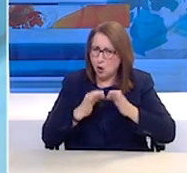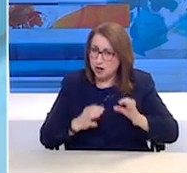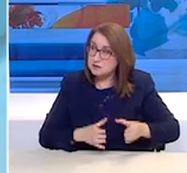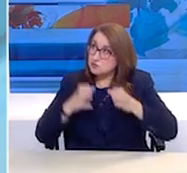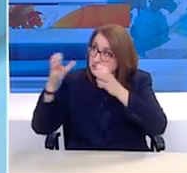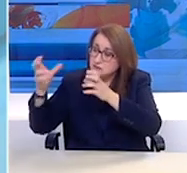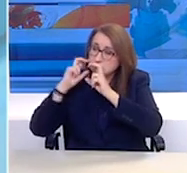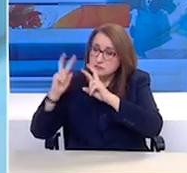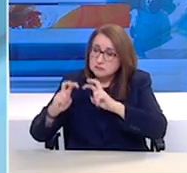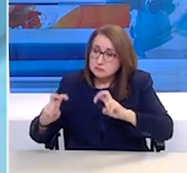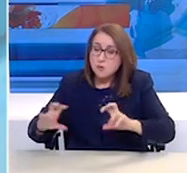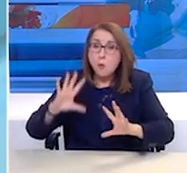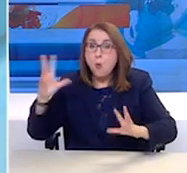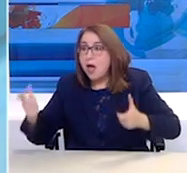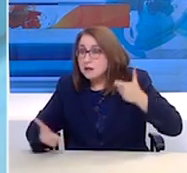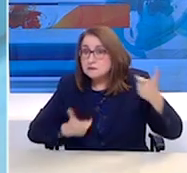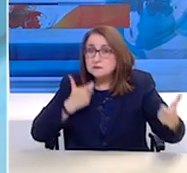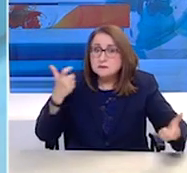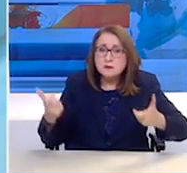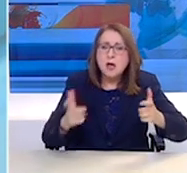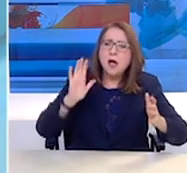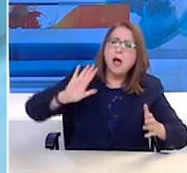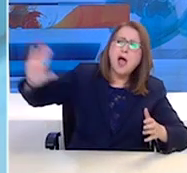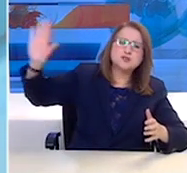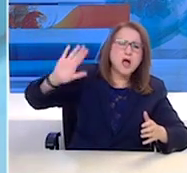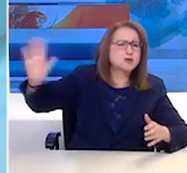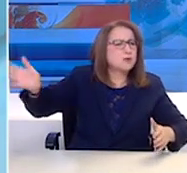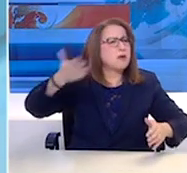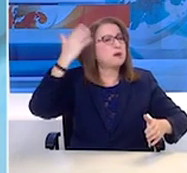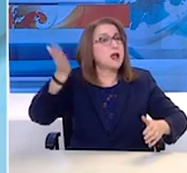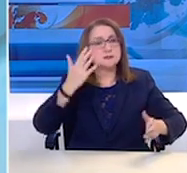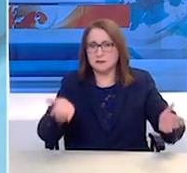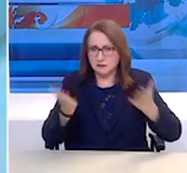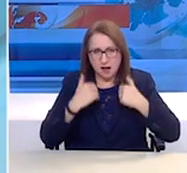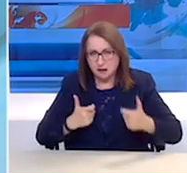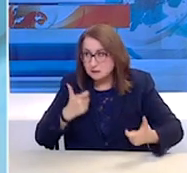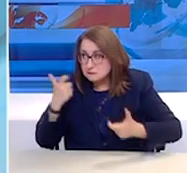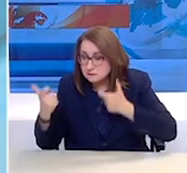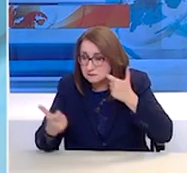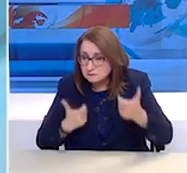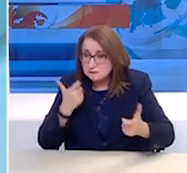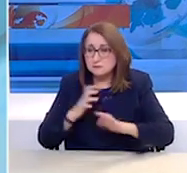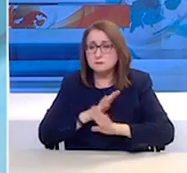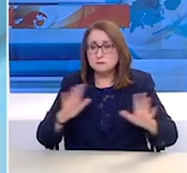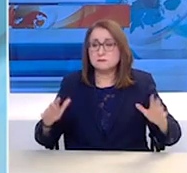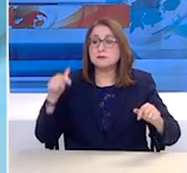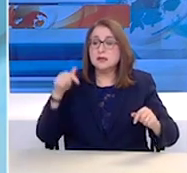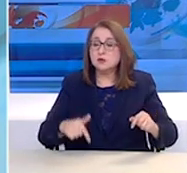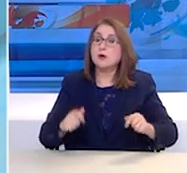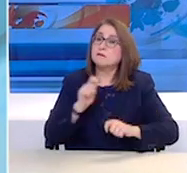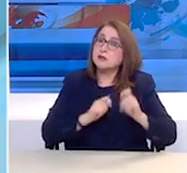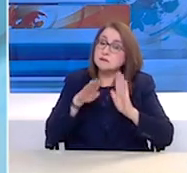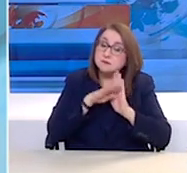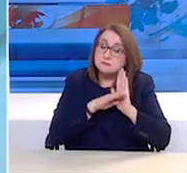μείνει στην τύχη του. Ο Μηχανισμός της Πολιτικής Προστασίας ενεργοποιεί σε συνεργασία με την Περιφέρεια Θεσσαλίας άλλο ένα πρωτόκολλο ασφαλείας για τη διαφύλαξη της